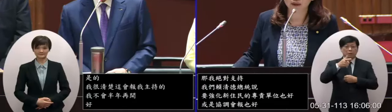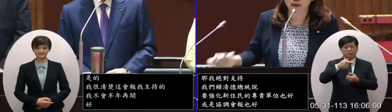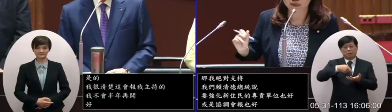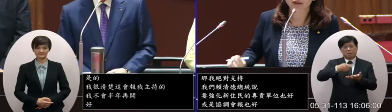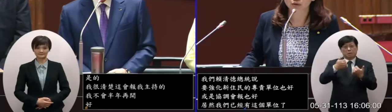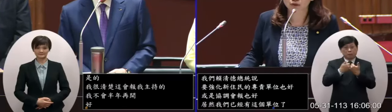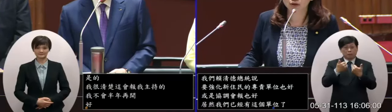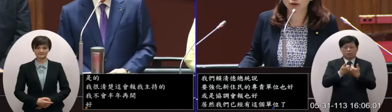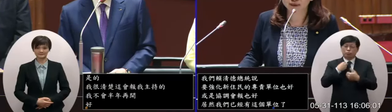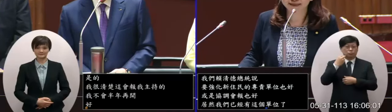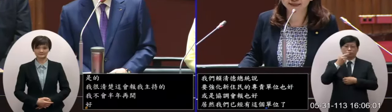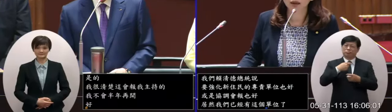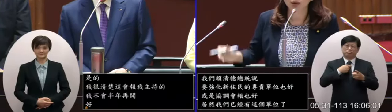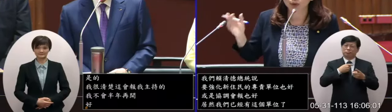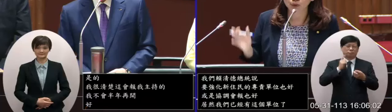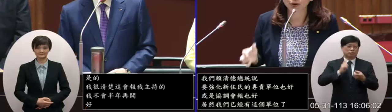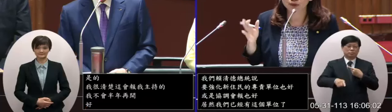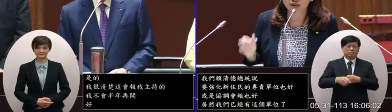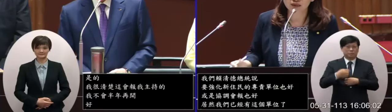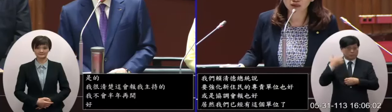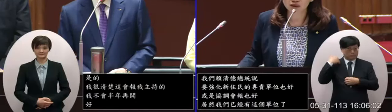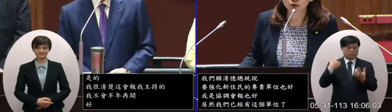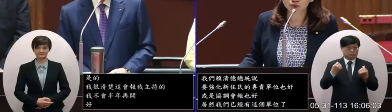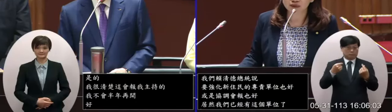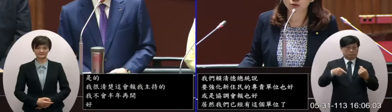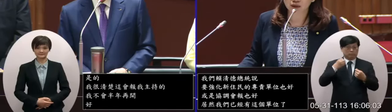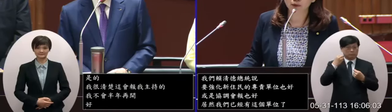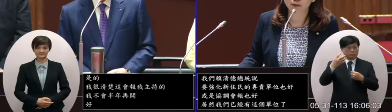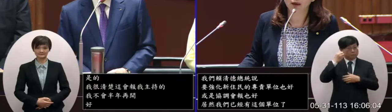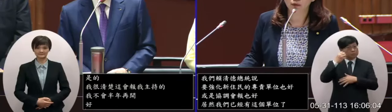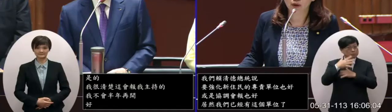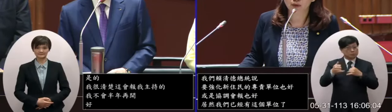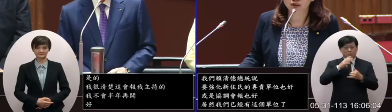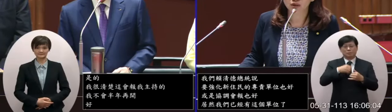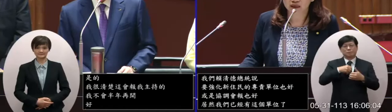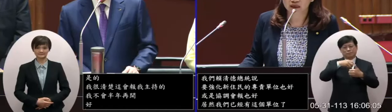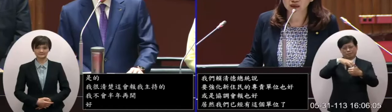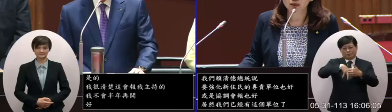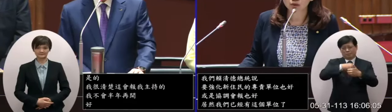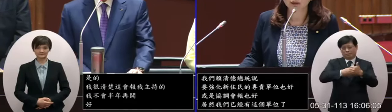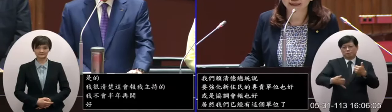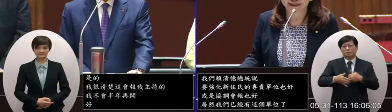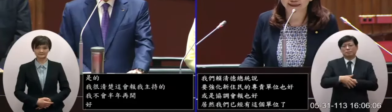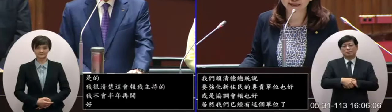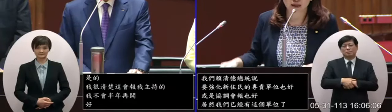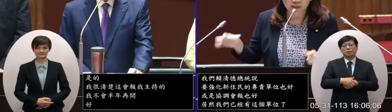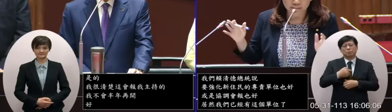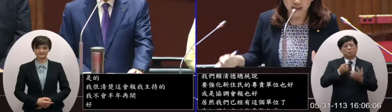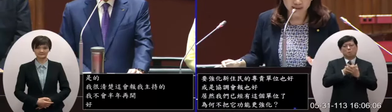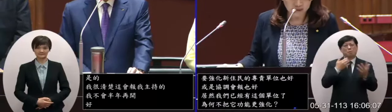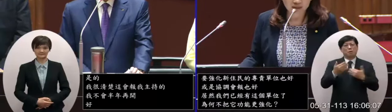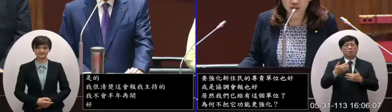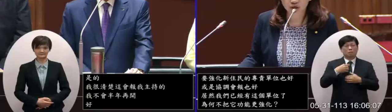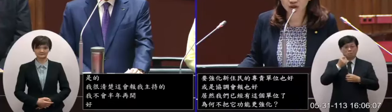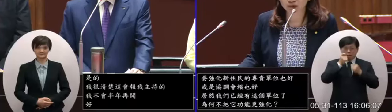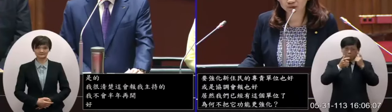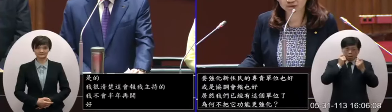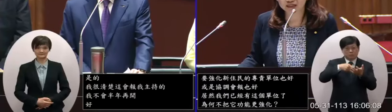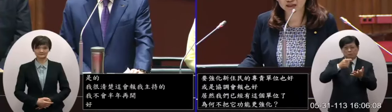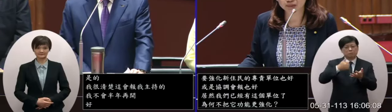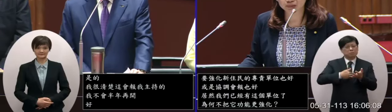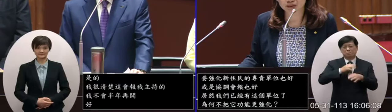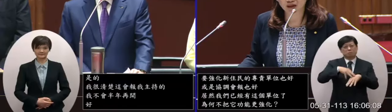协调汇报，本席绝对是有意见。我过去也是新住民协调汇报的委员之一，所以我们很理解，半年真的是